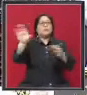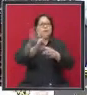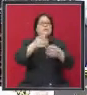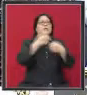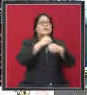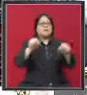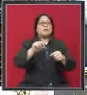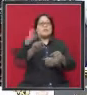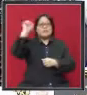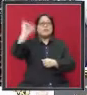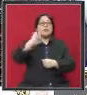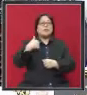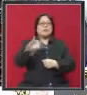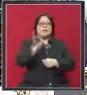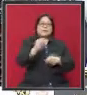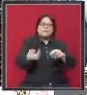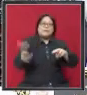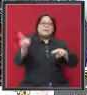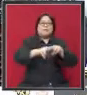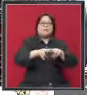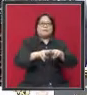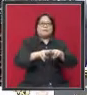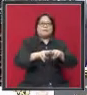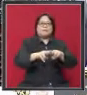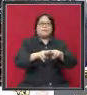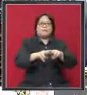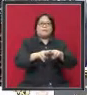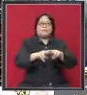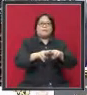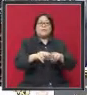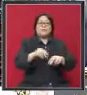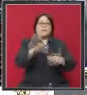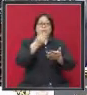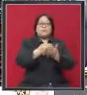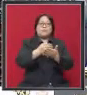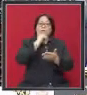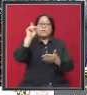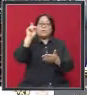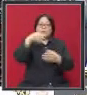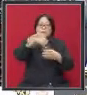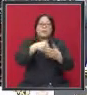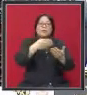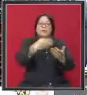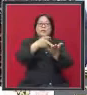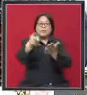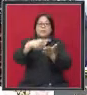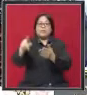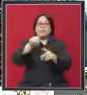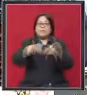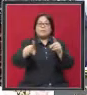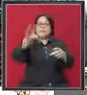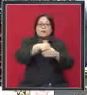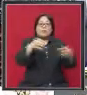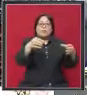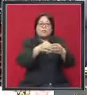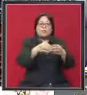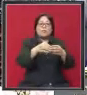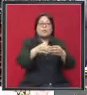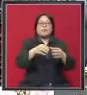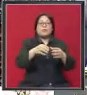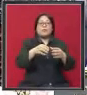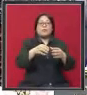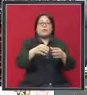peruntukan-peruntukan. Negeri Sabah pun kita baru meningkatkan dan peruntukannya bukan sahaja di dalam belanjawan tetapi juga di dalam kumpulan wang